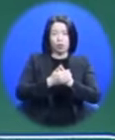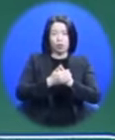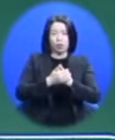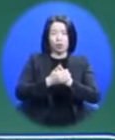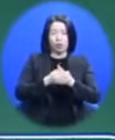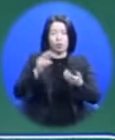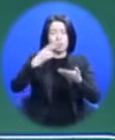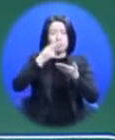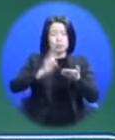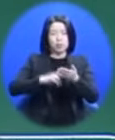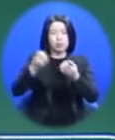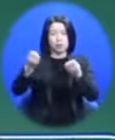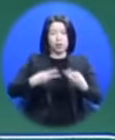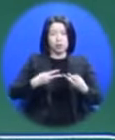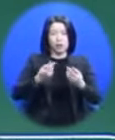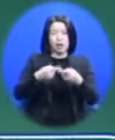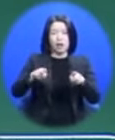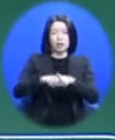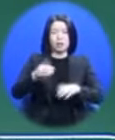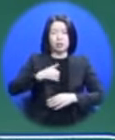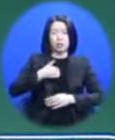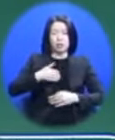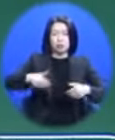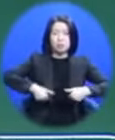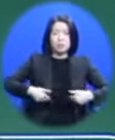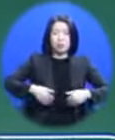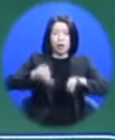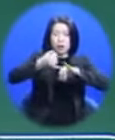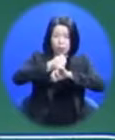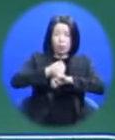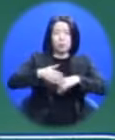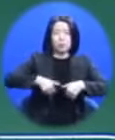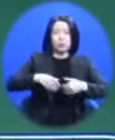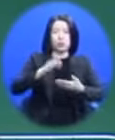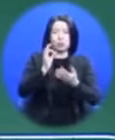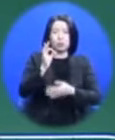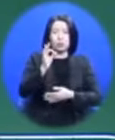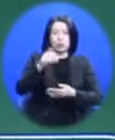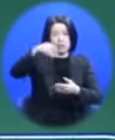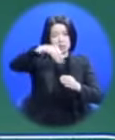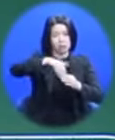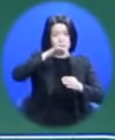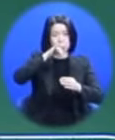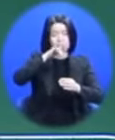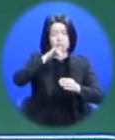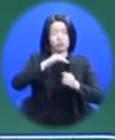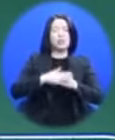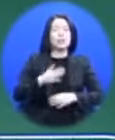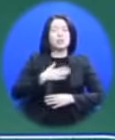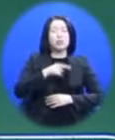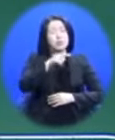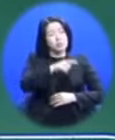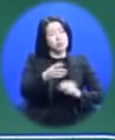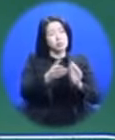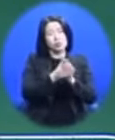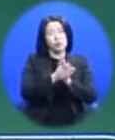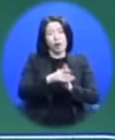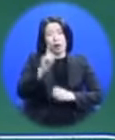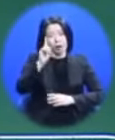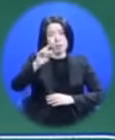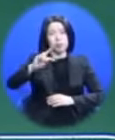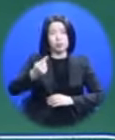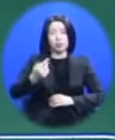함께 저에게 필요했던 꼭 필요한 재정이 들어 있었습니다. 저는 그 친구에게 한